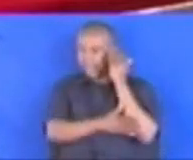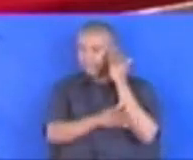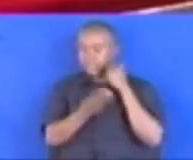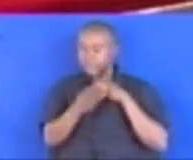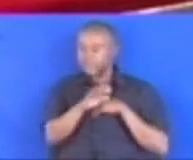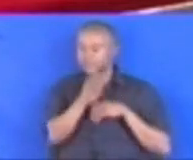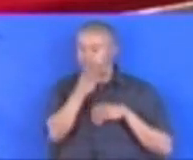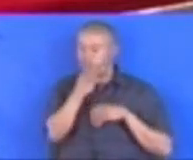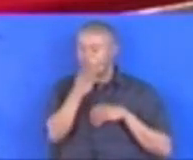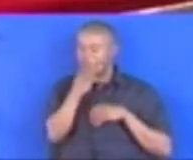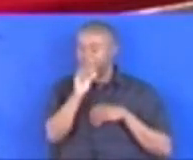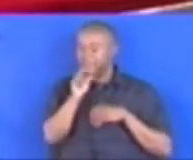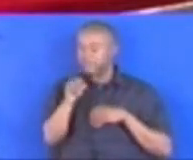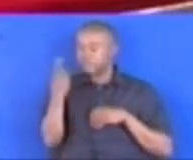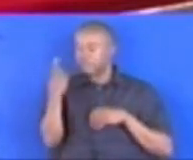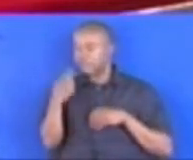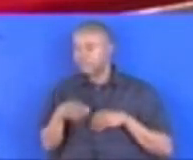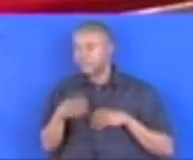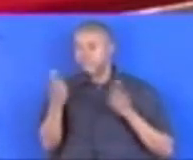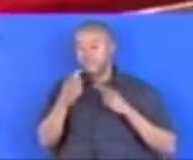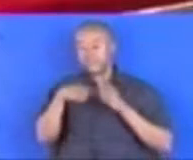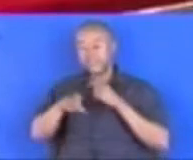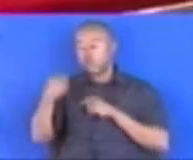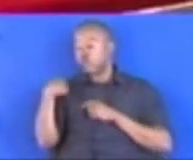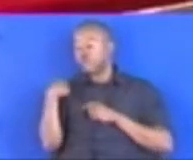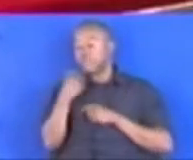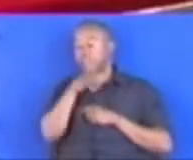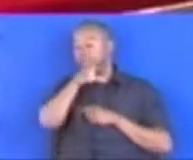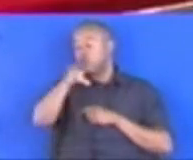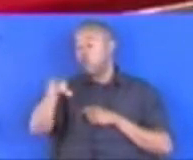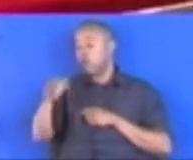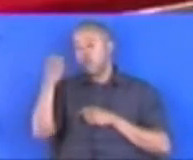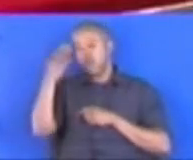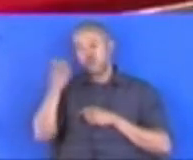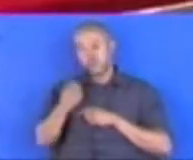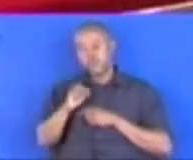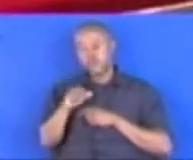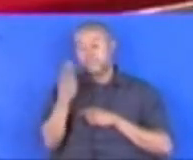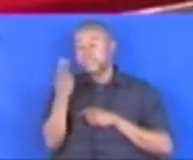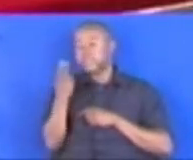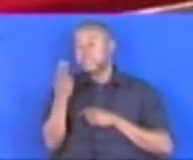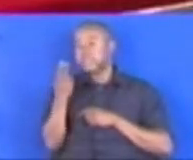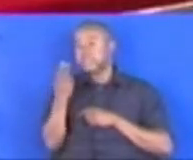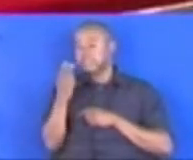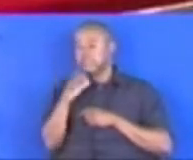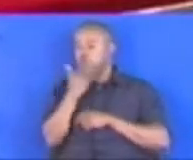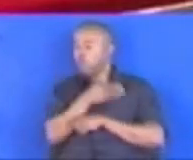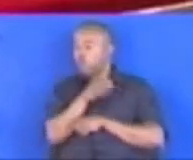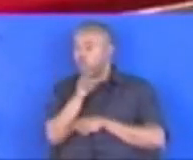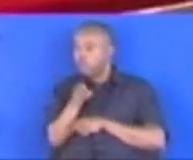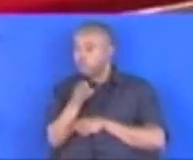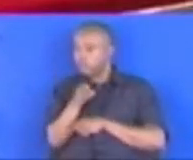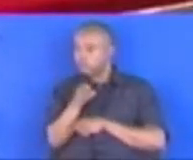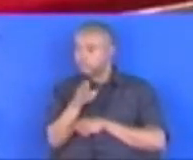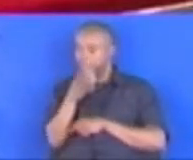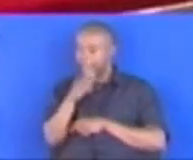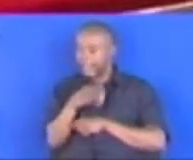bilioni 30.1. Vile vile katika hospitali za mikoa wagonjwa 2,200,000 walihudumiwa,